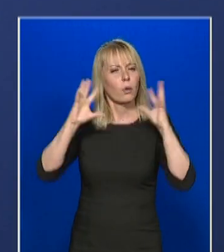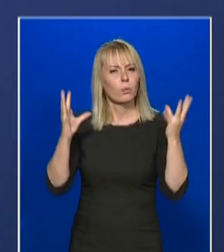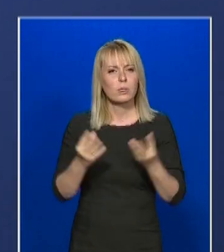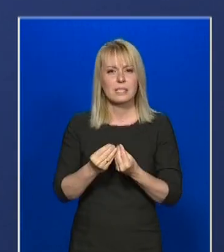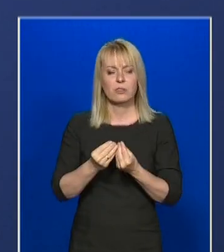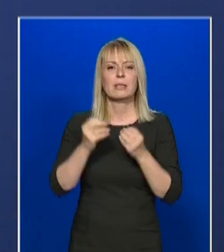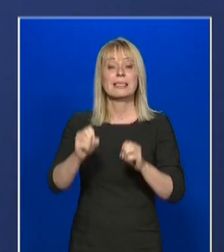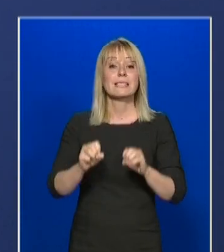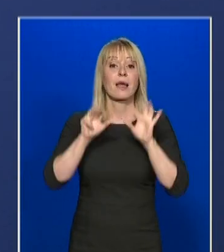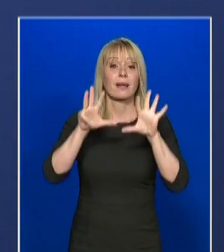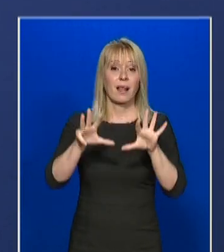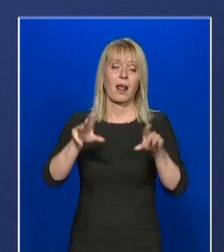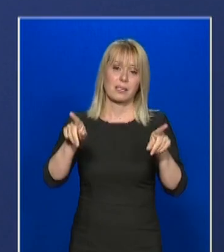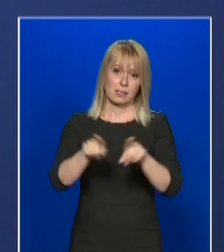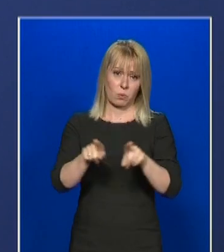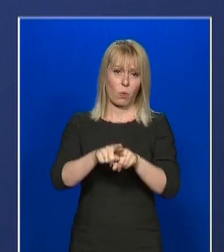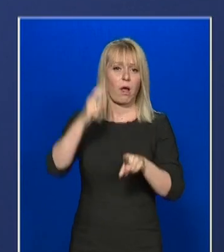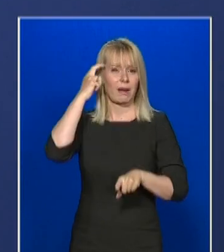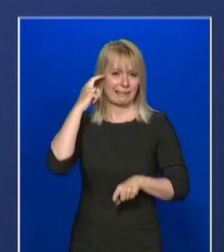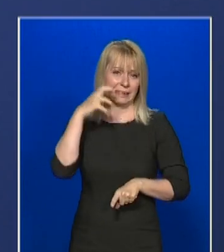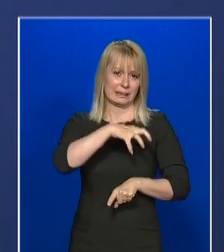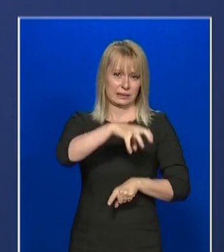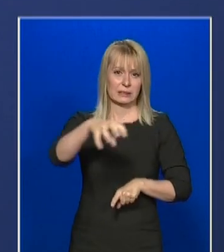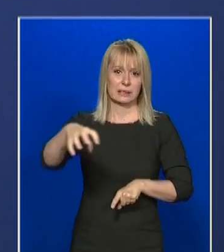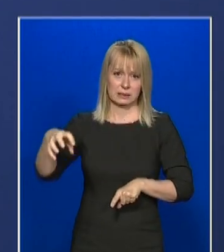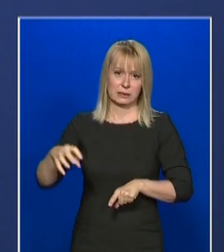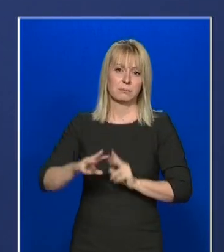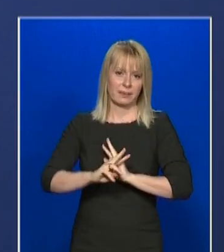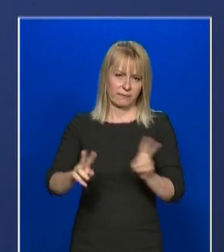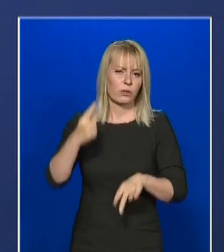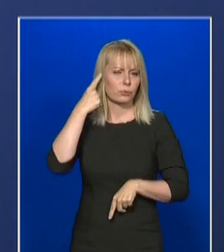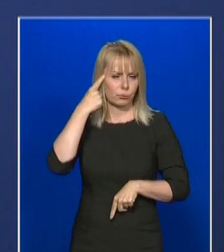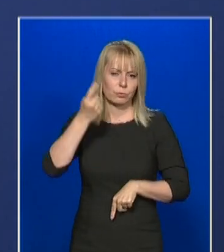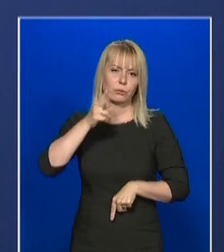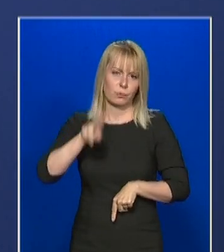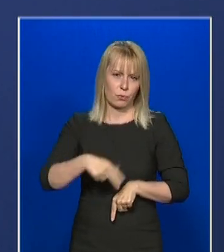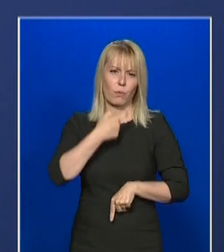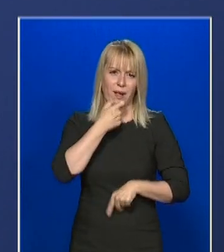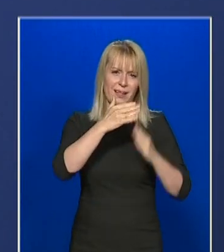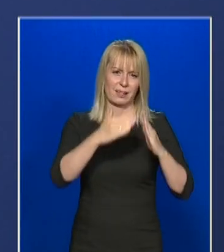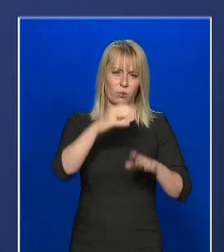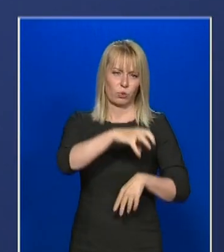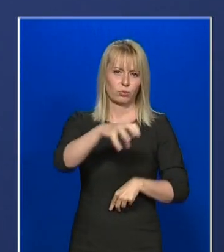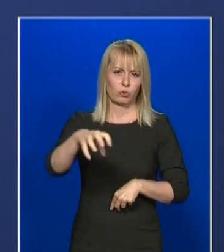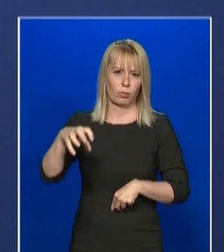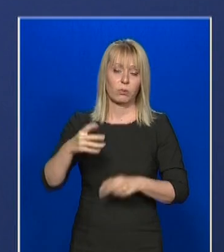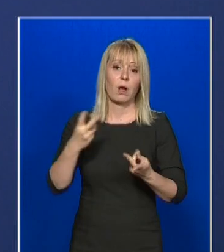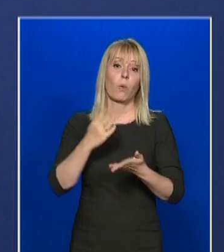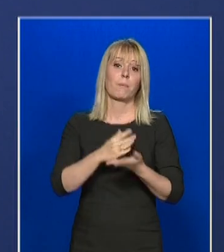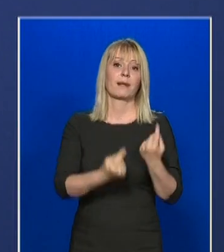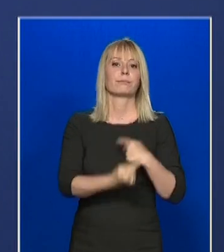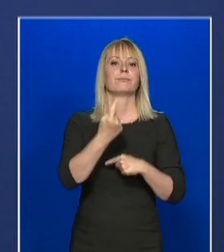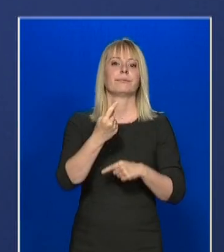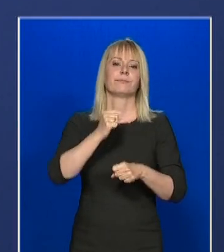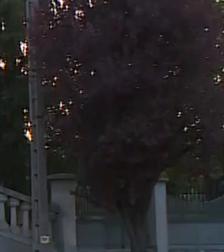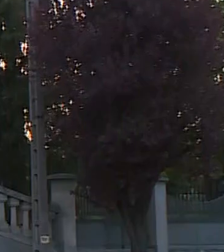19 olyan intézményről tudunk, idős otthonról, ahol felütötte a